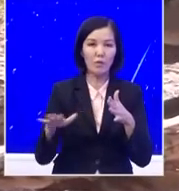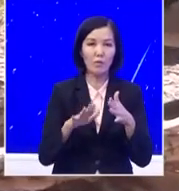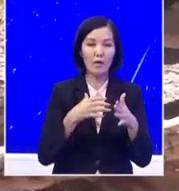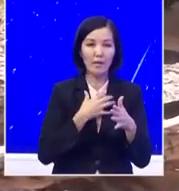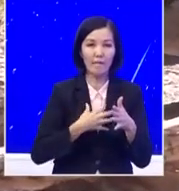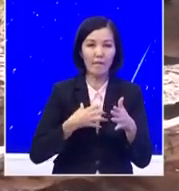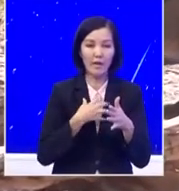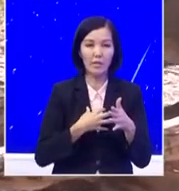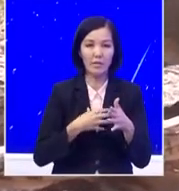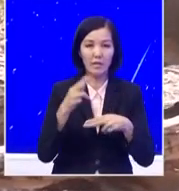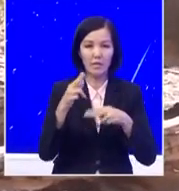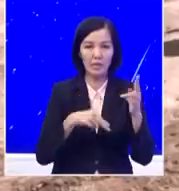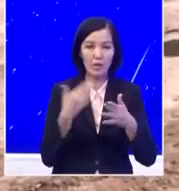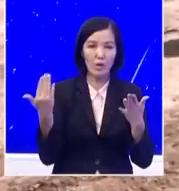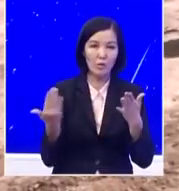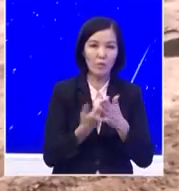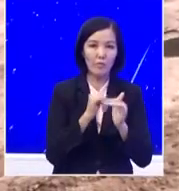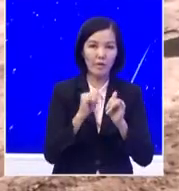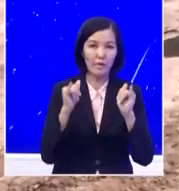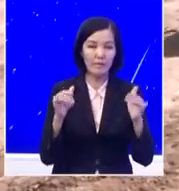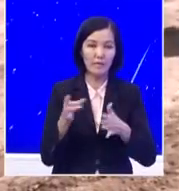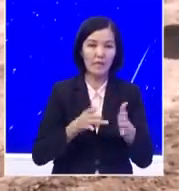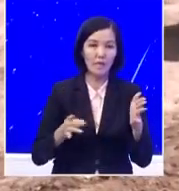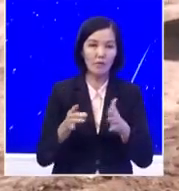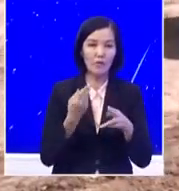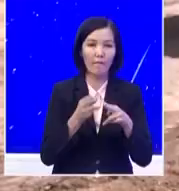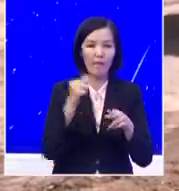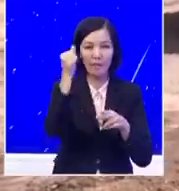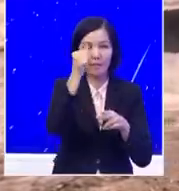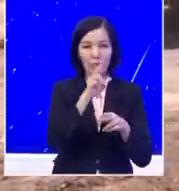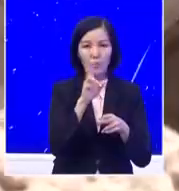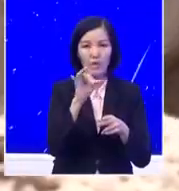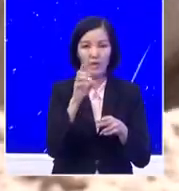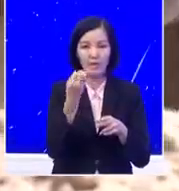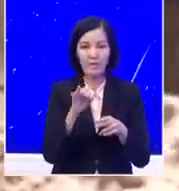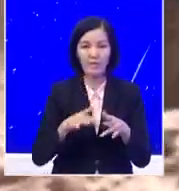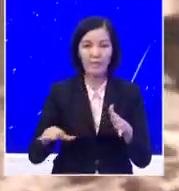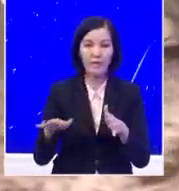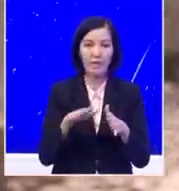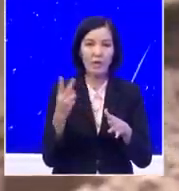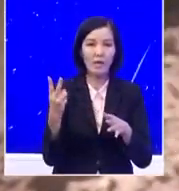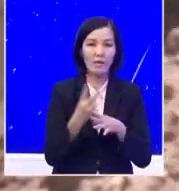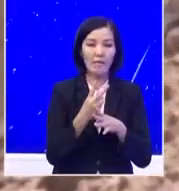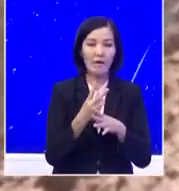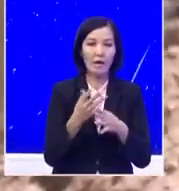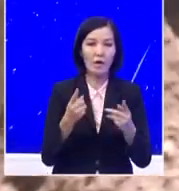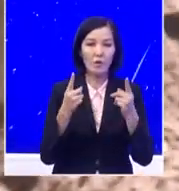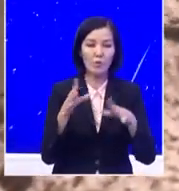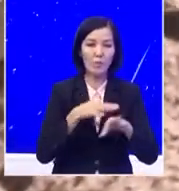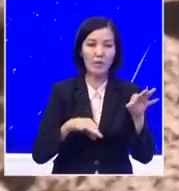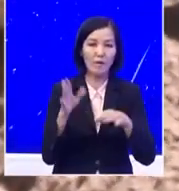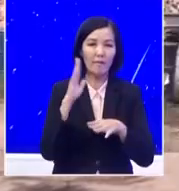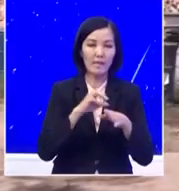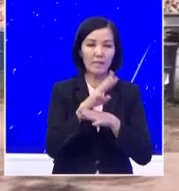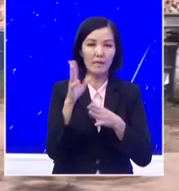важных этапов индустриально-инновационного развития региона. В текущем году в Карасайском районе реализуется сразу два крупных проекта по